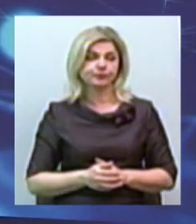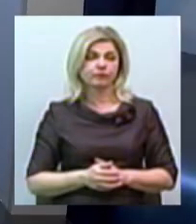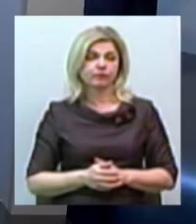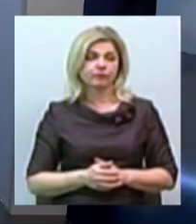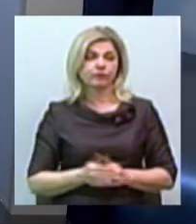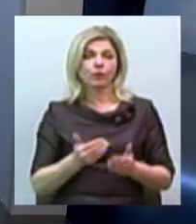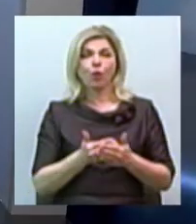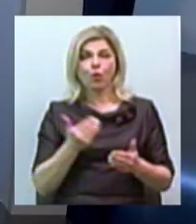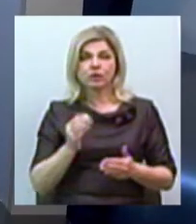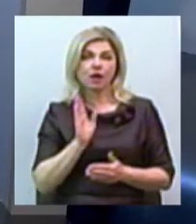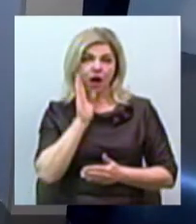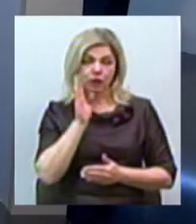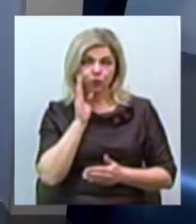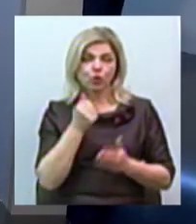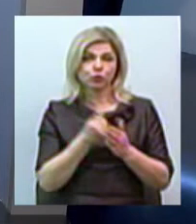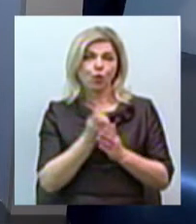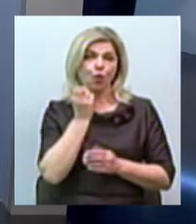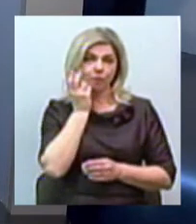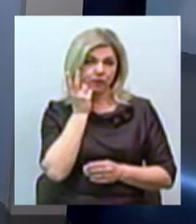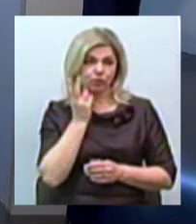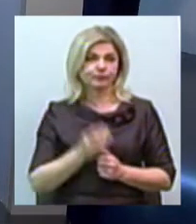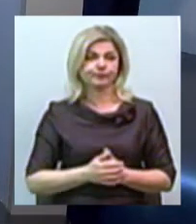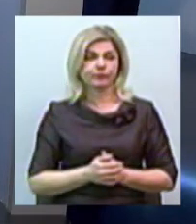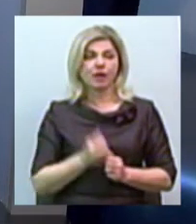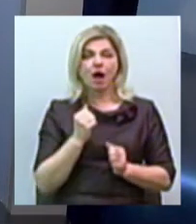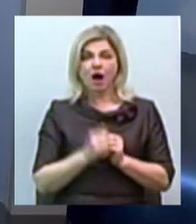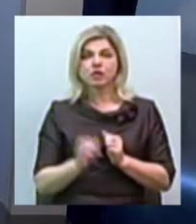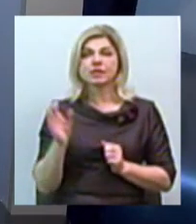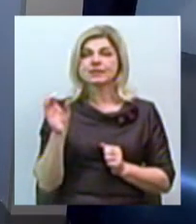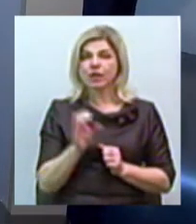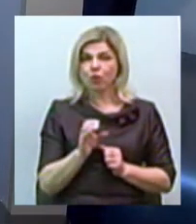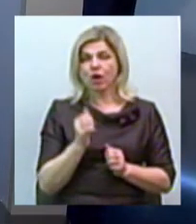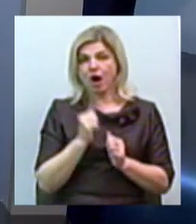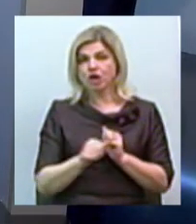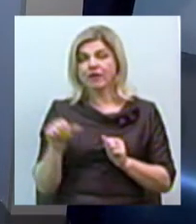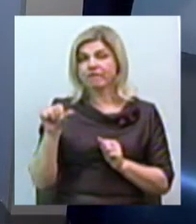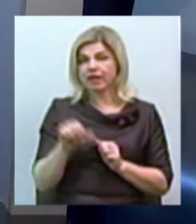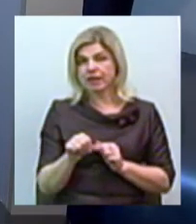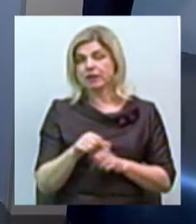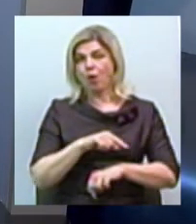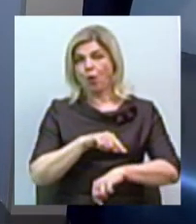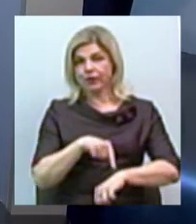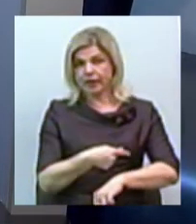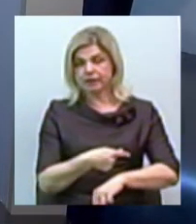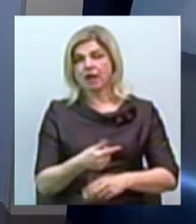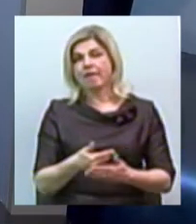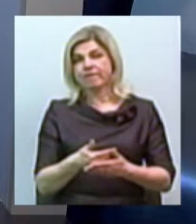від самого ранку і до обіду. Кожної секунди, кожної хвилини, кожної години